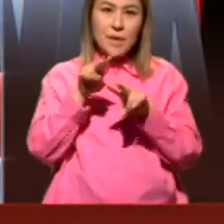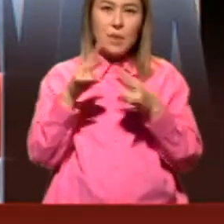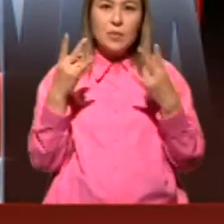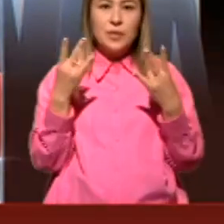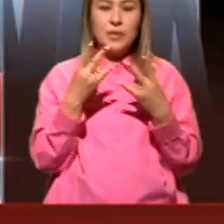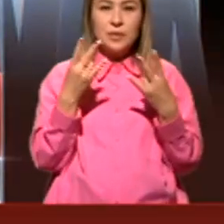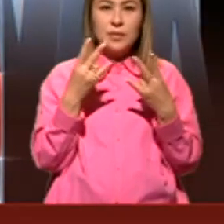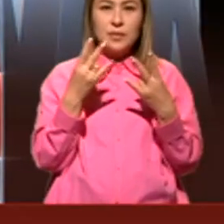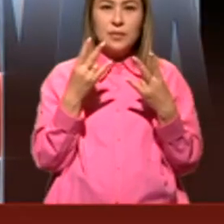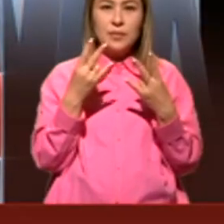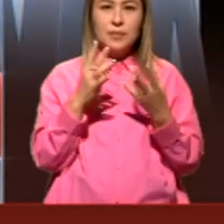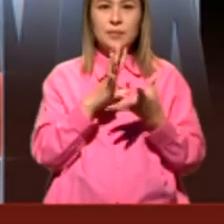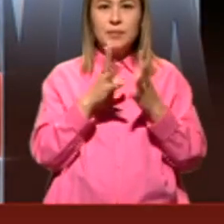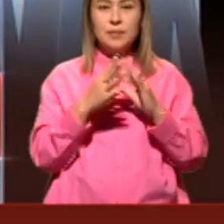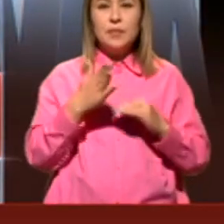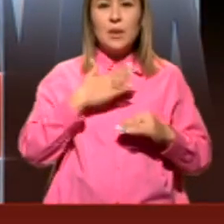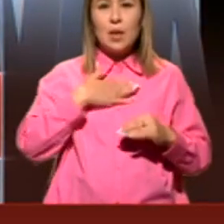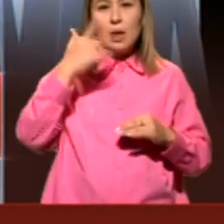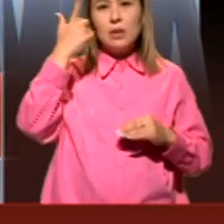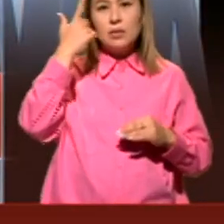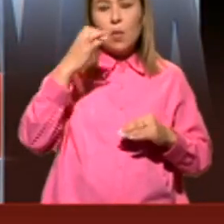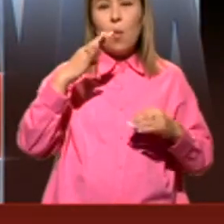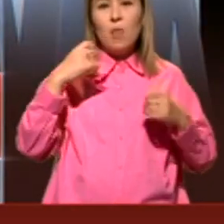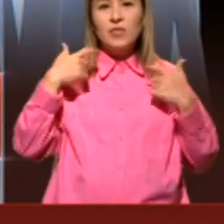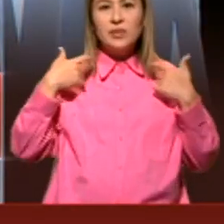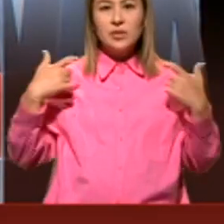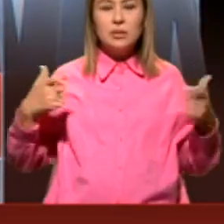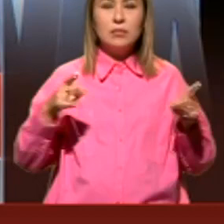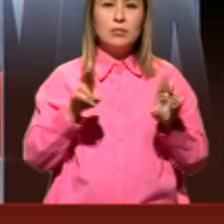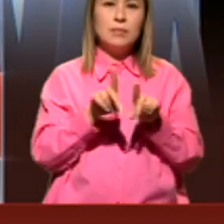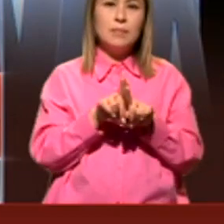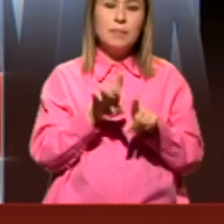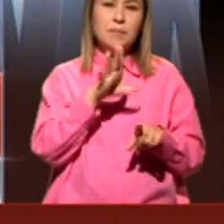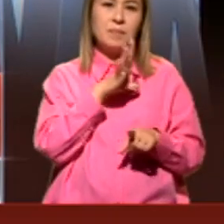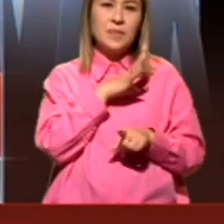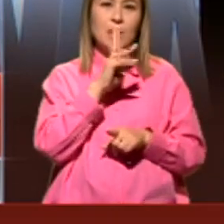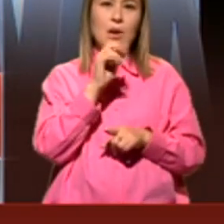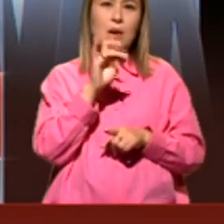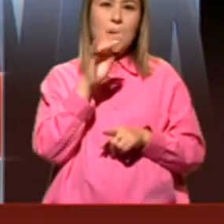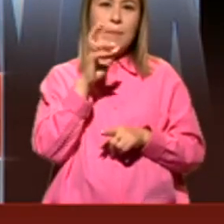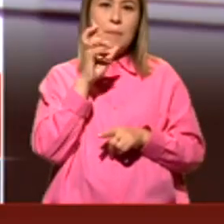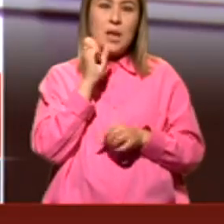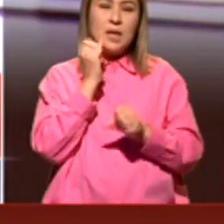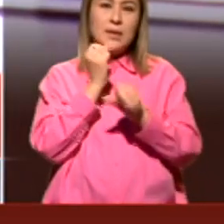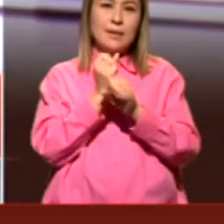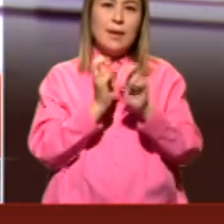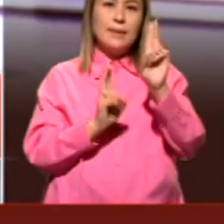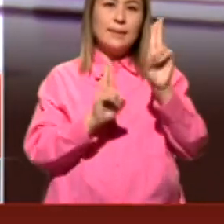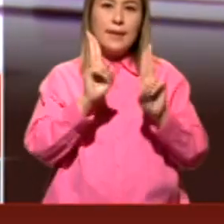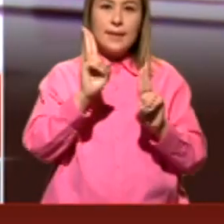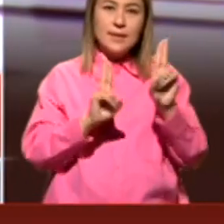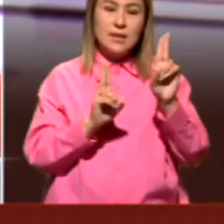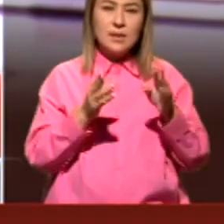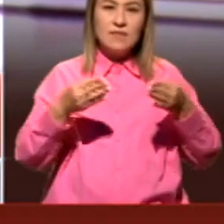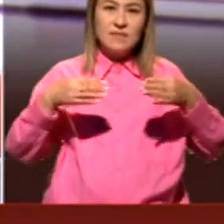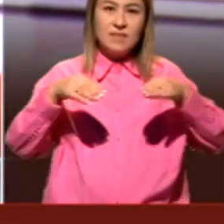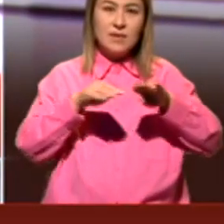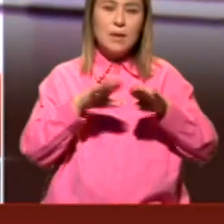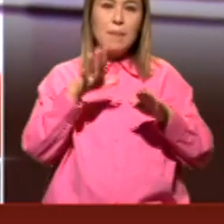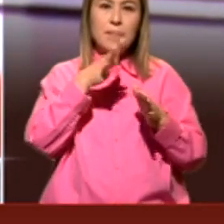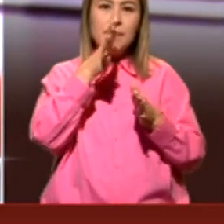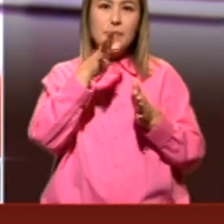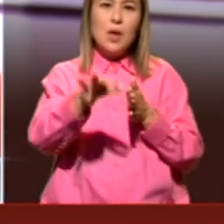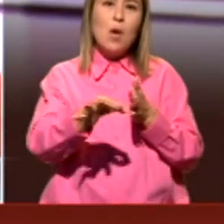білдіреді. Және мен білем, кейбір офицерлер тіпті Қарабақтың соғысы болып жатқан кезде сол сәттегі тактиканы, сол сәтте